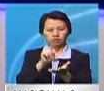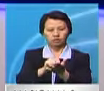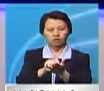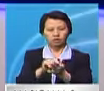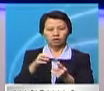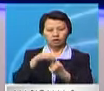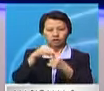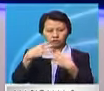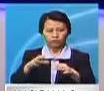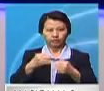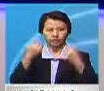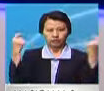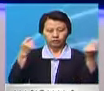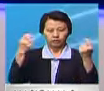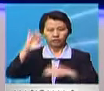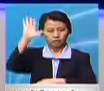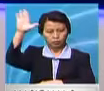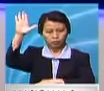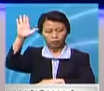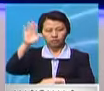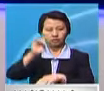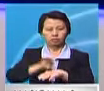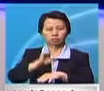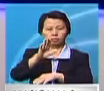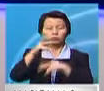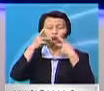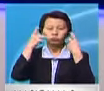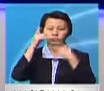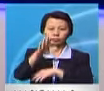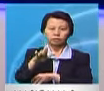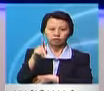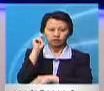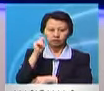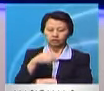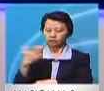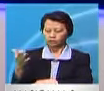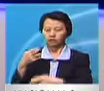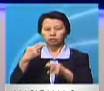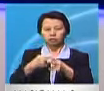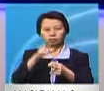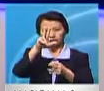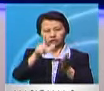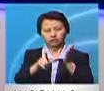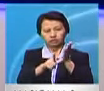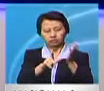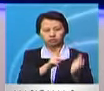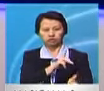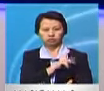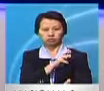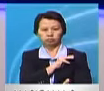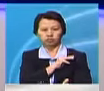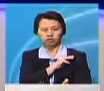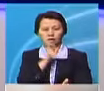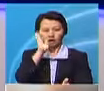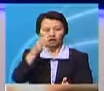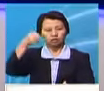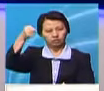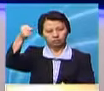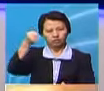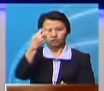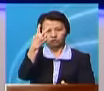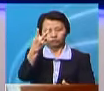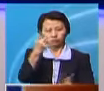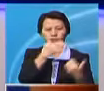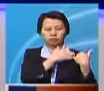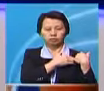istiadat angkat sumpah di Petrajaya Kuching petang tadi. Tan Sri Adnan yang turut menamakan tiga timbalan ketua menteri akan memegang dua